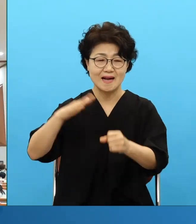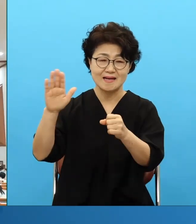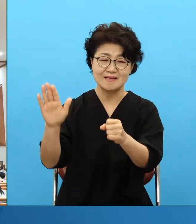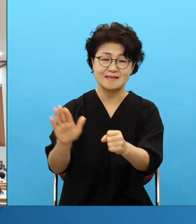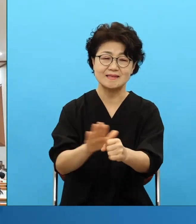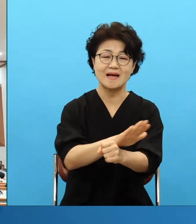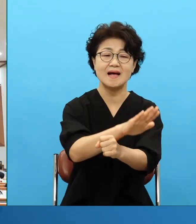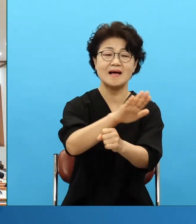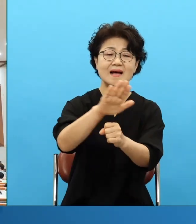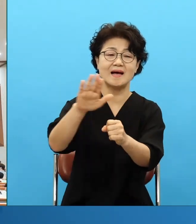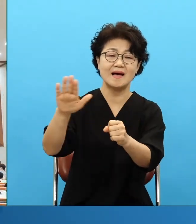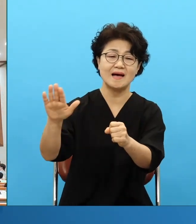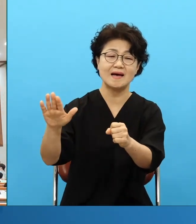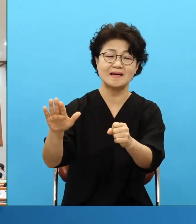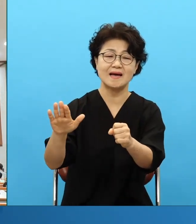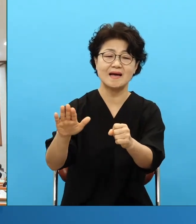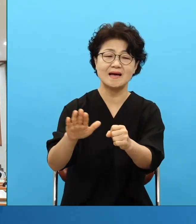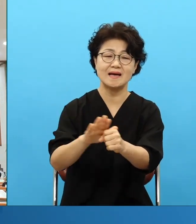날